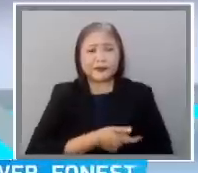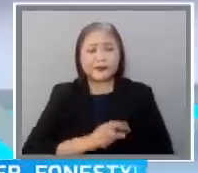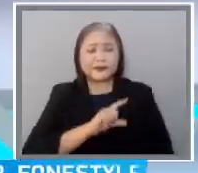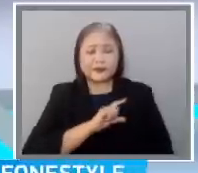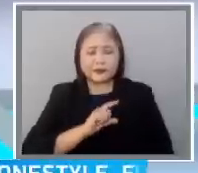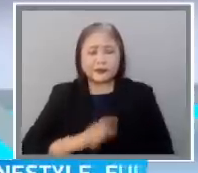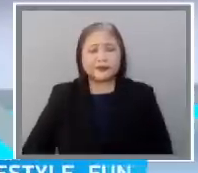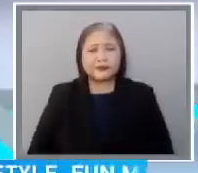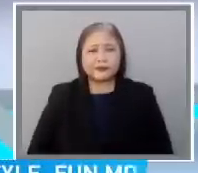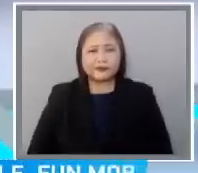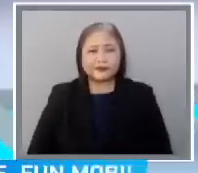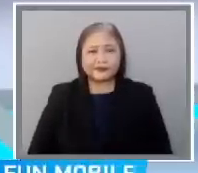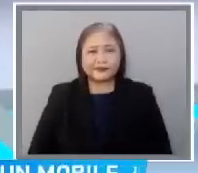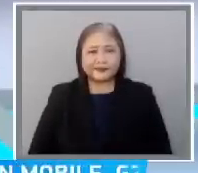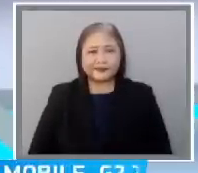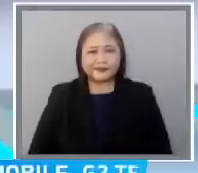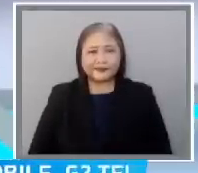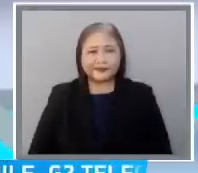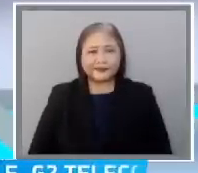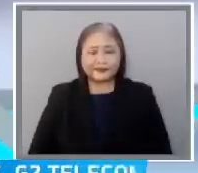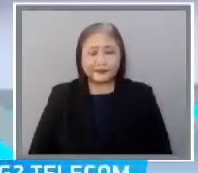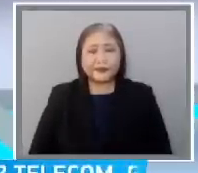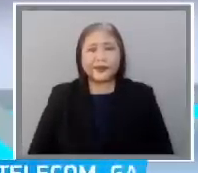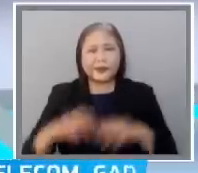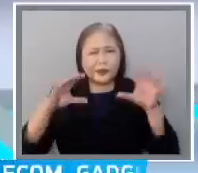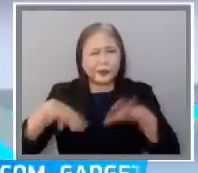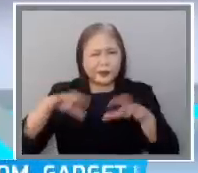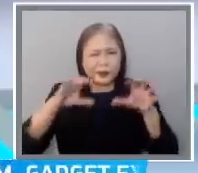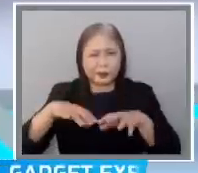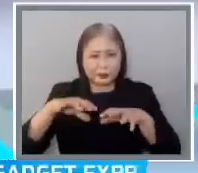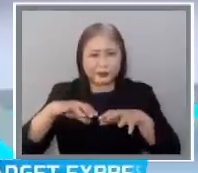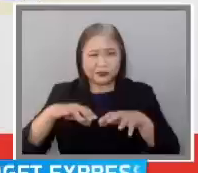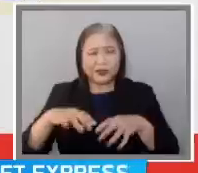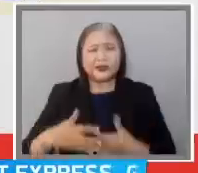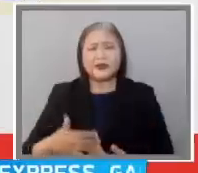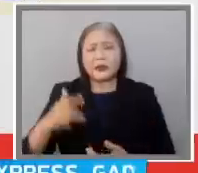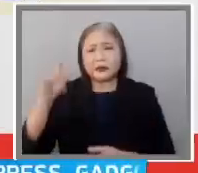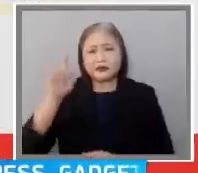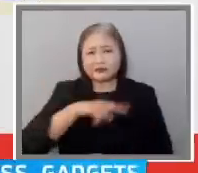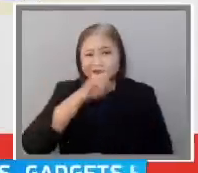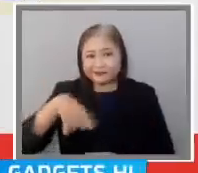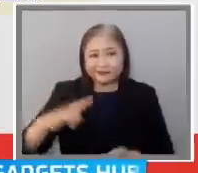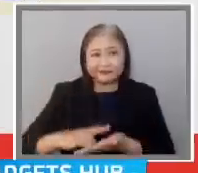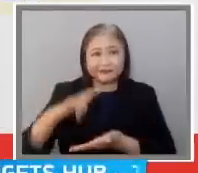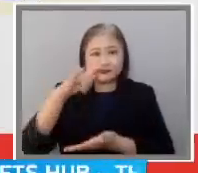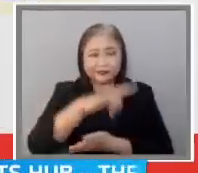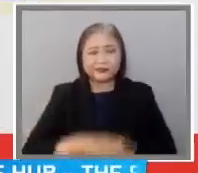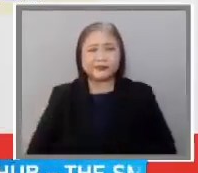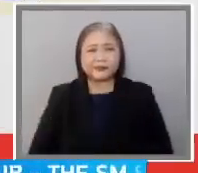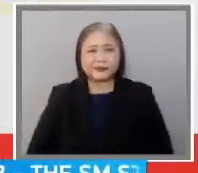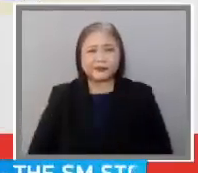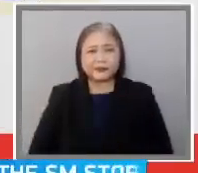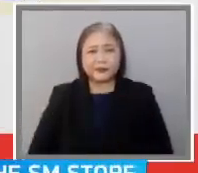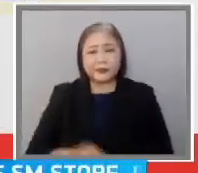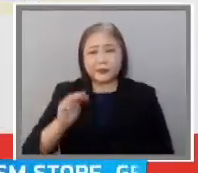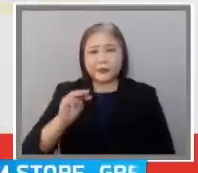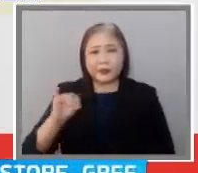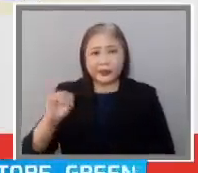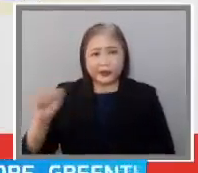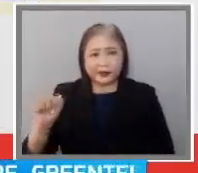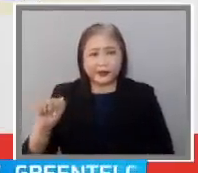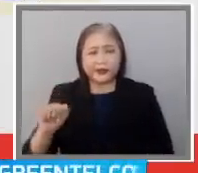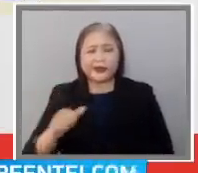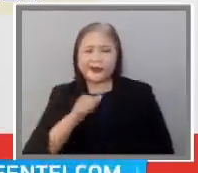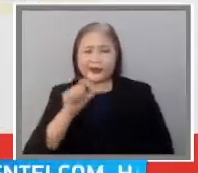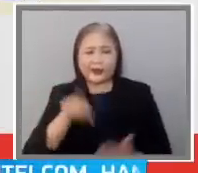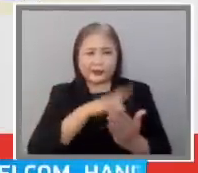Dahil sama-samang panahon, kanselado ang ilang flights ngayong araw. Ayon sa Manila International Airport Authority, hindi tuloy ang biyahe